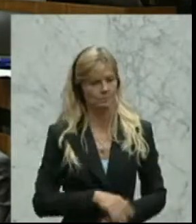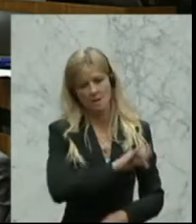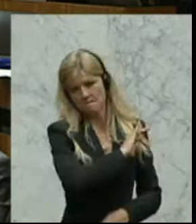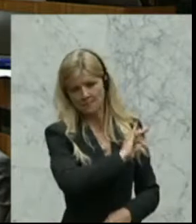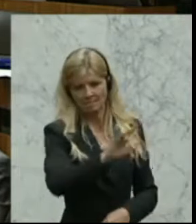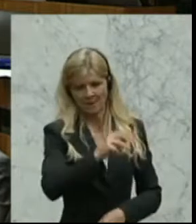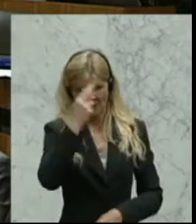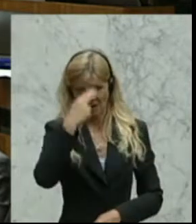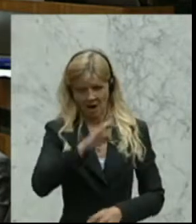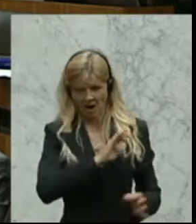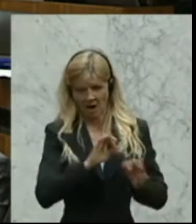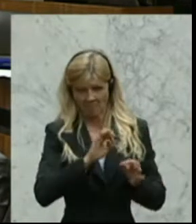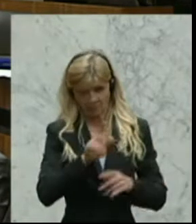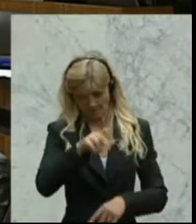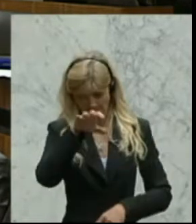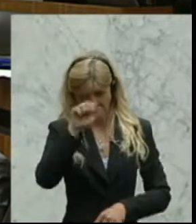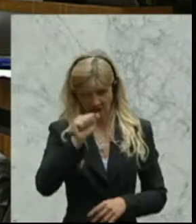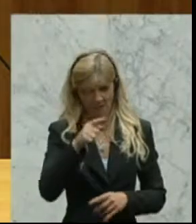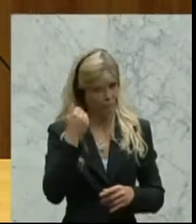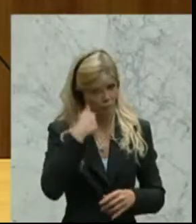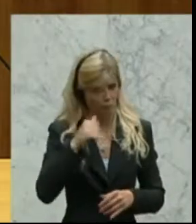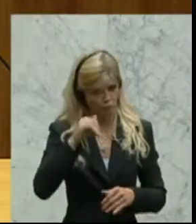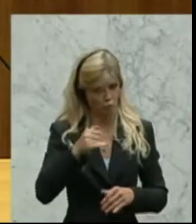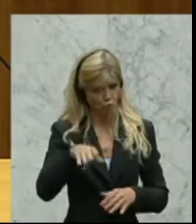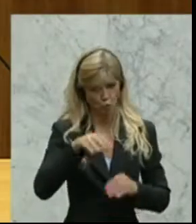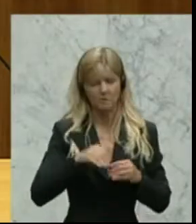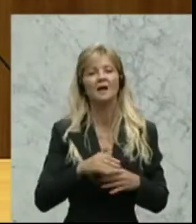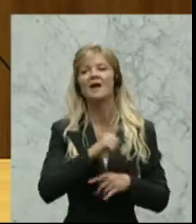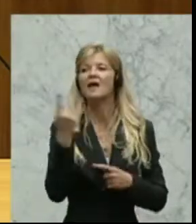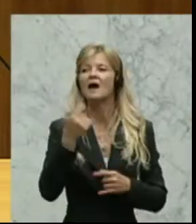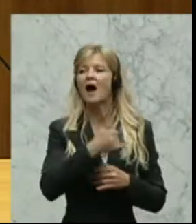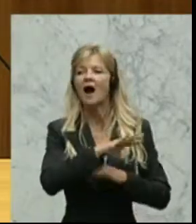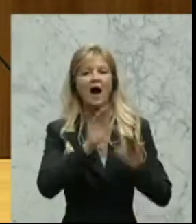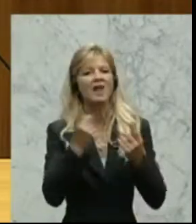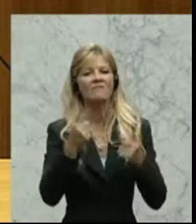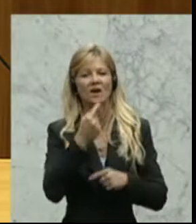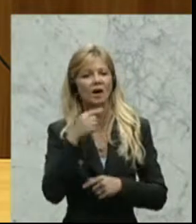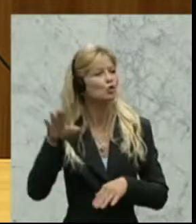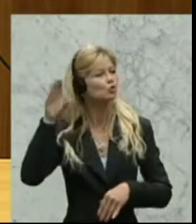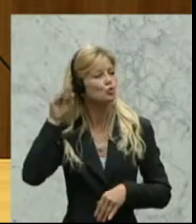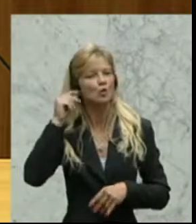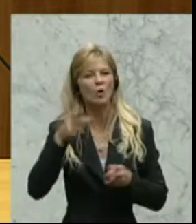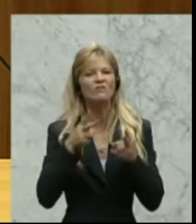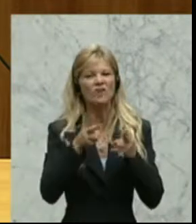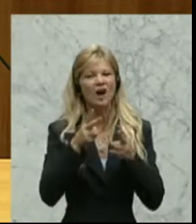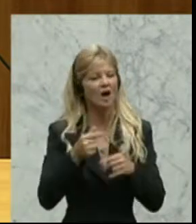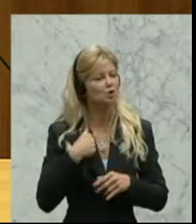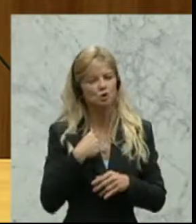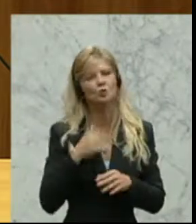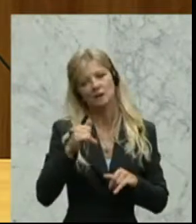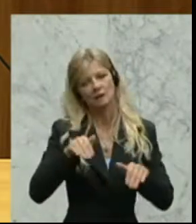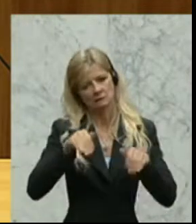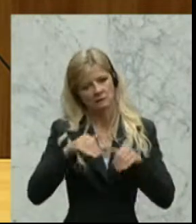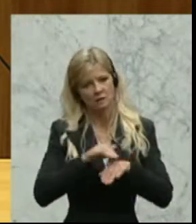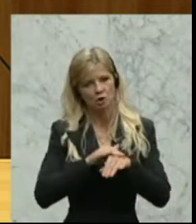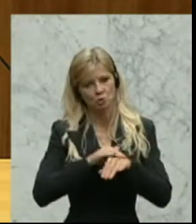Danke. Gilt für alle, die zugehört haben. Ich entschuldige mich für diesen Ausdruck, aber es sind im Prinzip eine Augenauswischerei, die seinesgleichen sucht, wenn